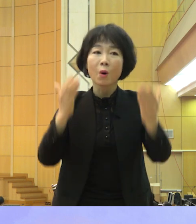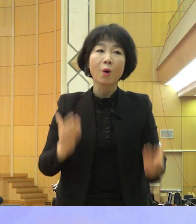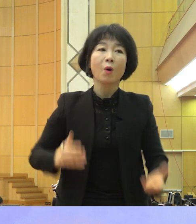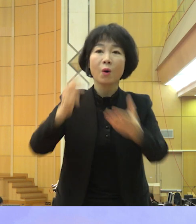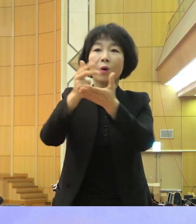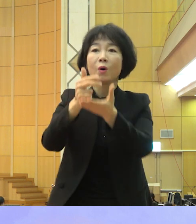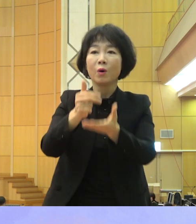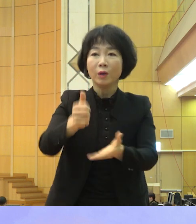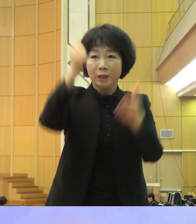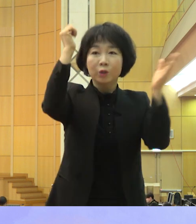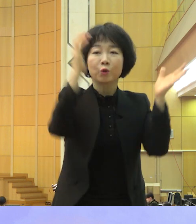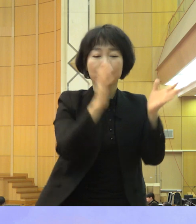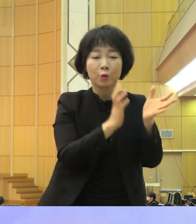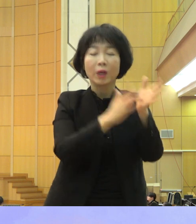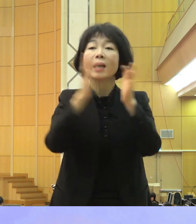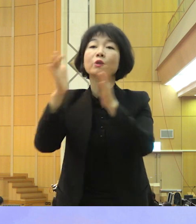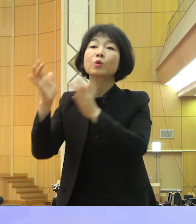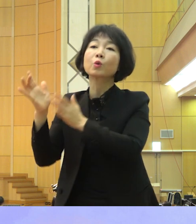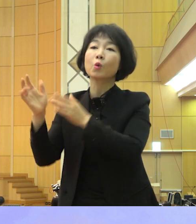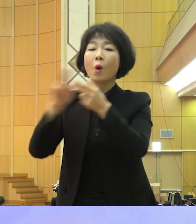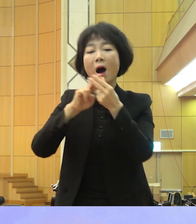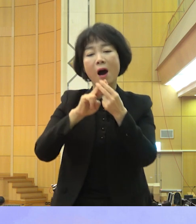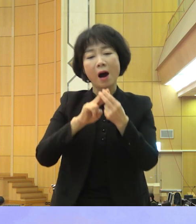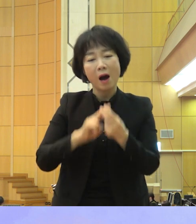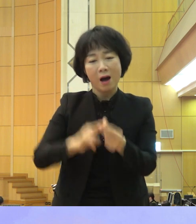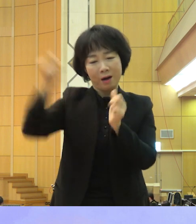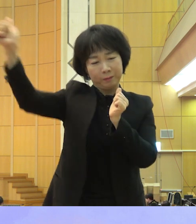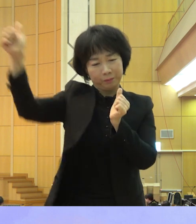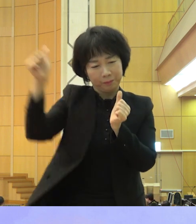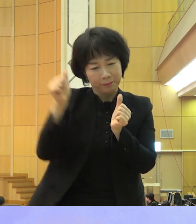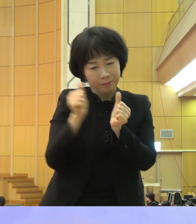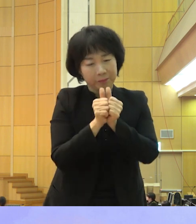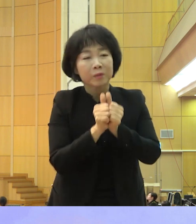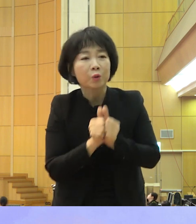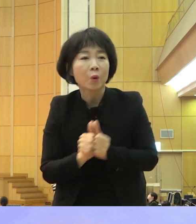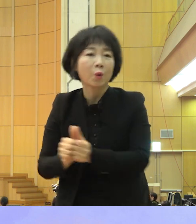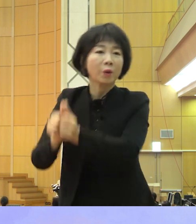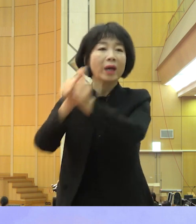사함받고 주 예수와